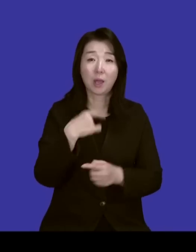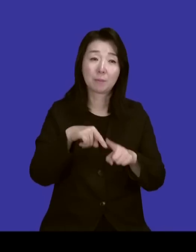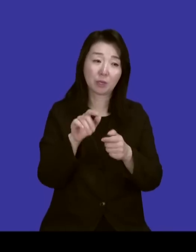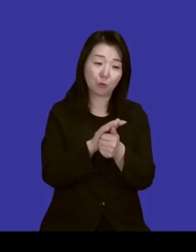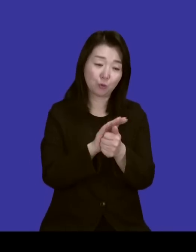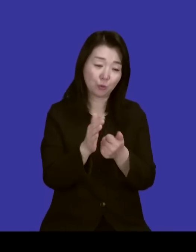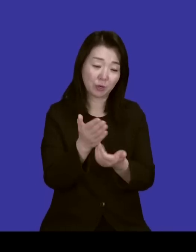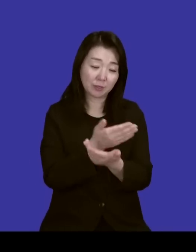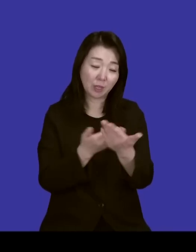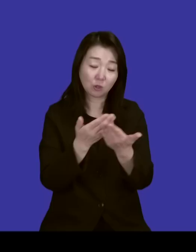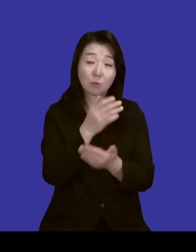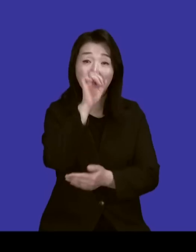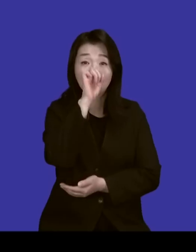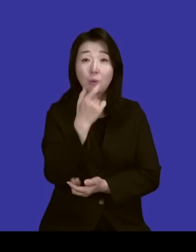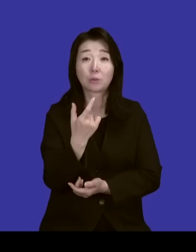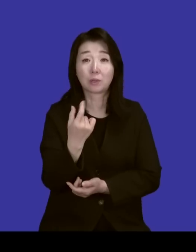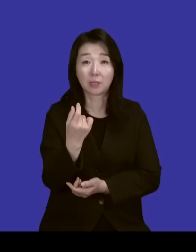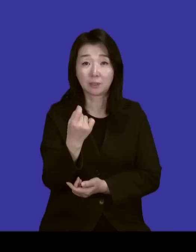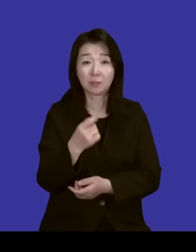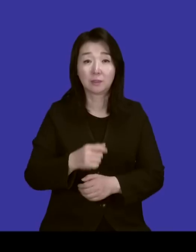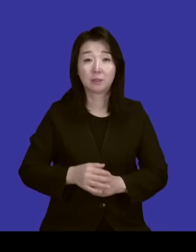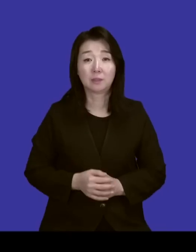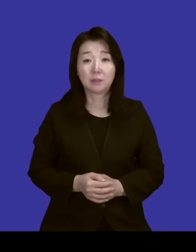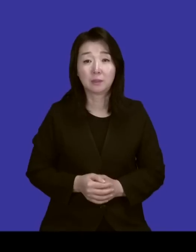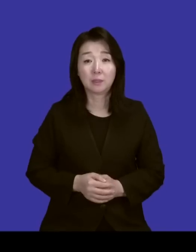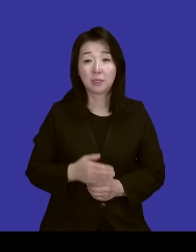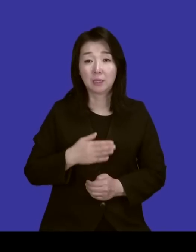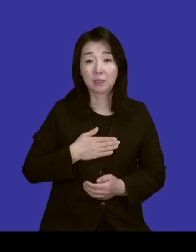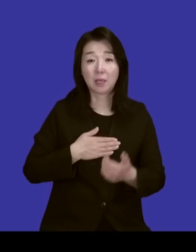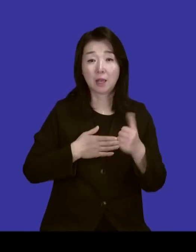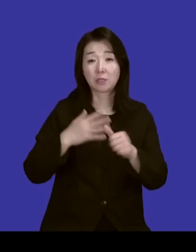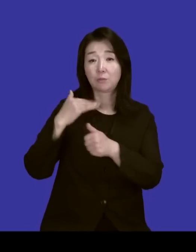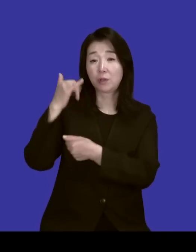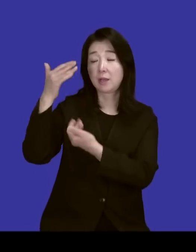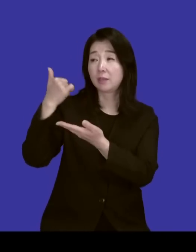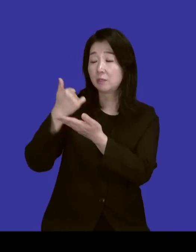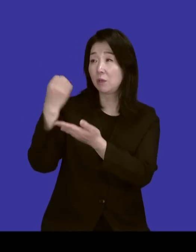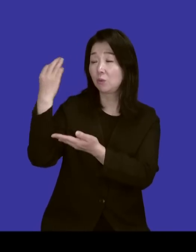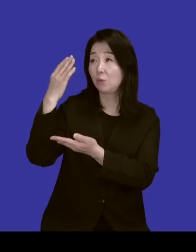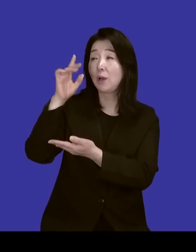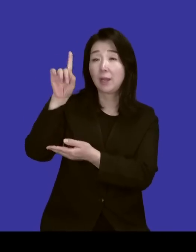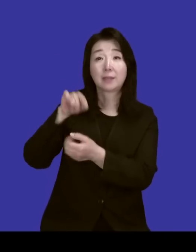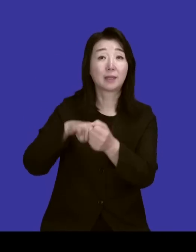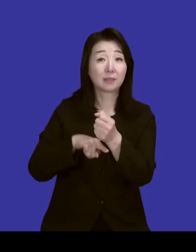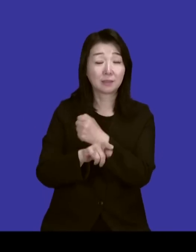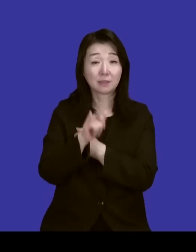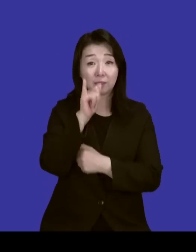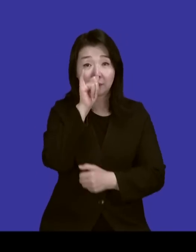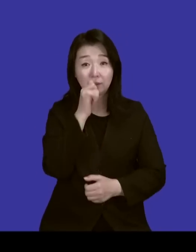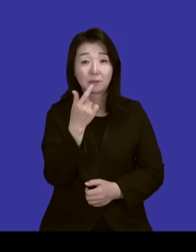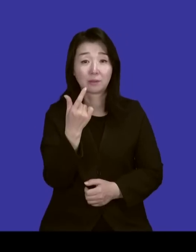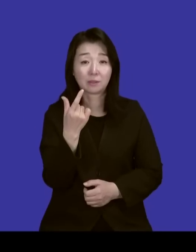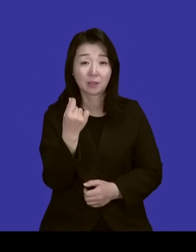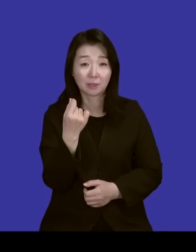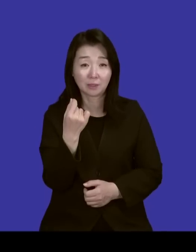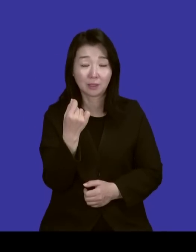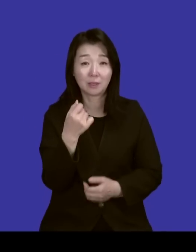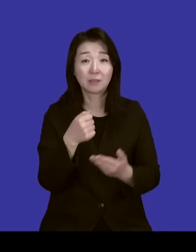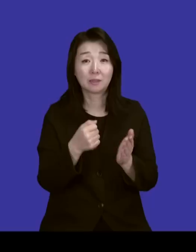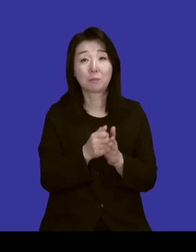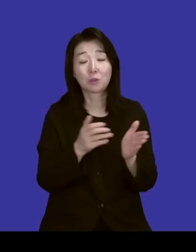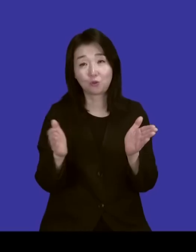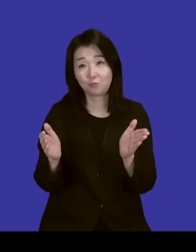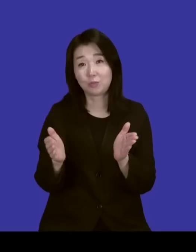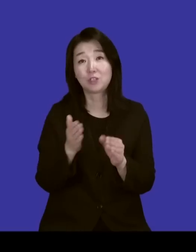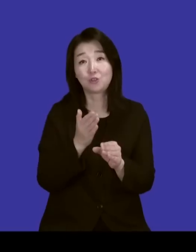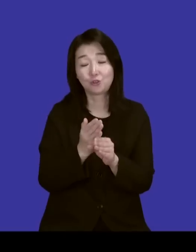위로를 나누었으면 좋겠다. 그것이 내 아들을 부르신 하나님의 또 하나의 뜻이 아니겠느냐. 맞습니다. 준비하고 있습니다. 기도해